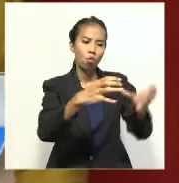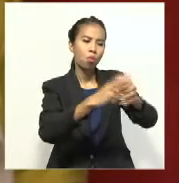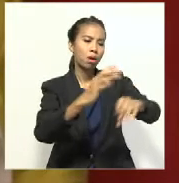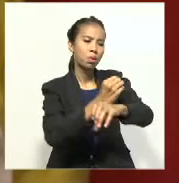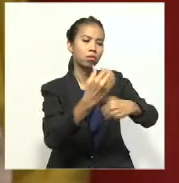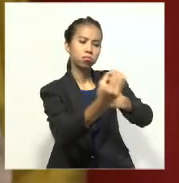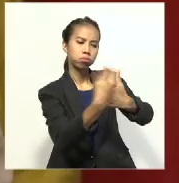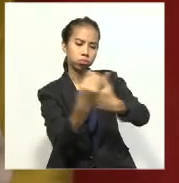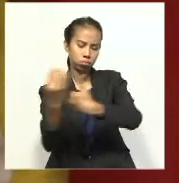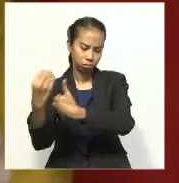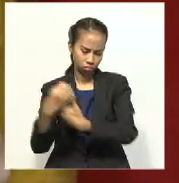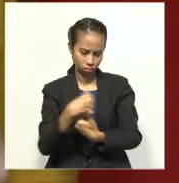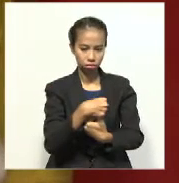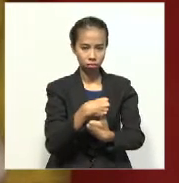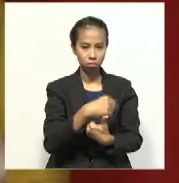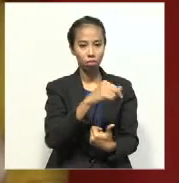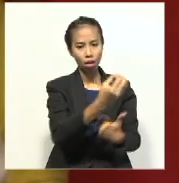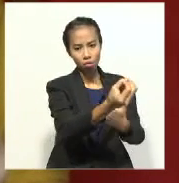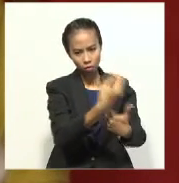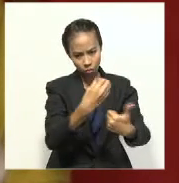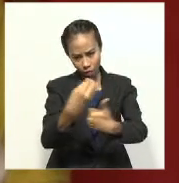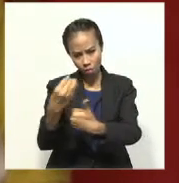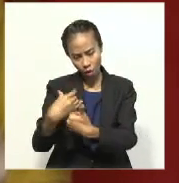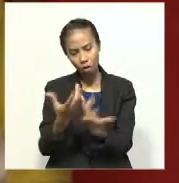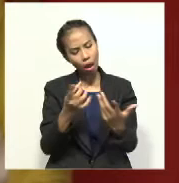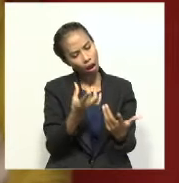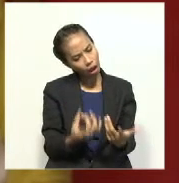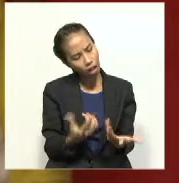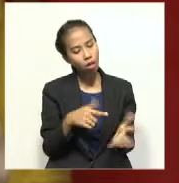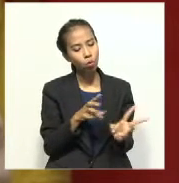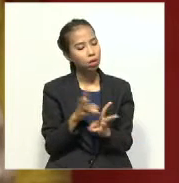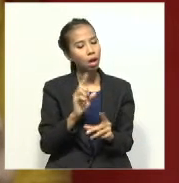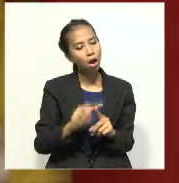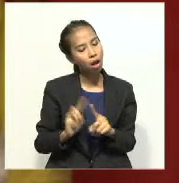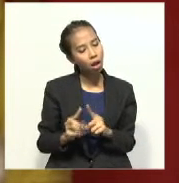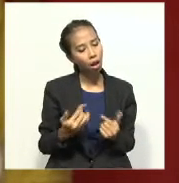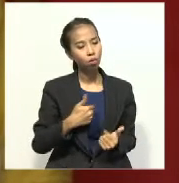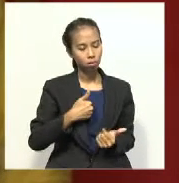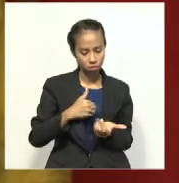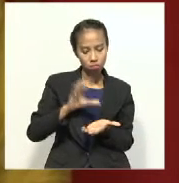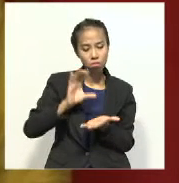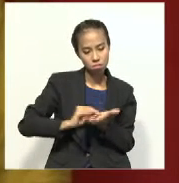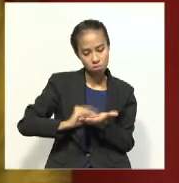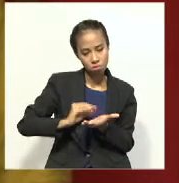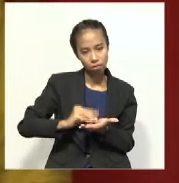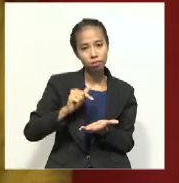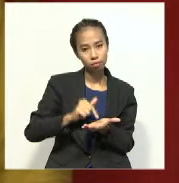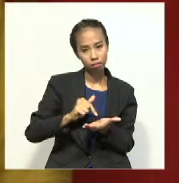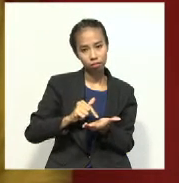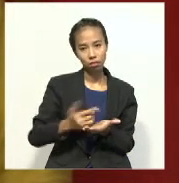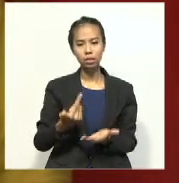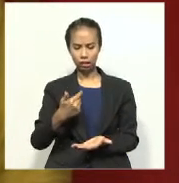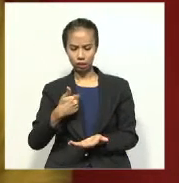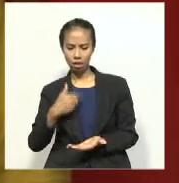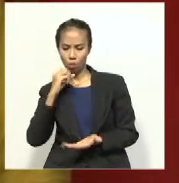ให้เขาเสนอก็เดี๋ยวจะให้เขาปลดยังไงเราก็บอกว่าเรามีดำเนิน